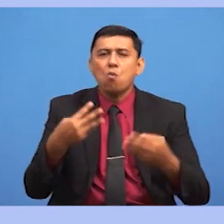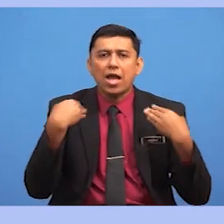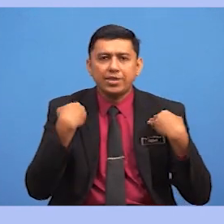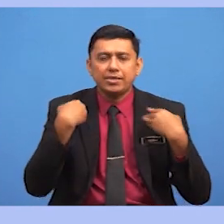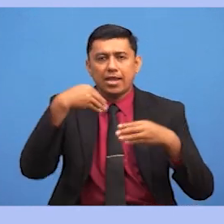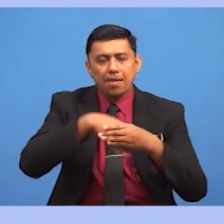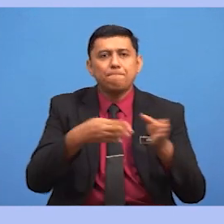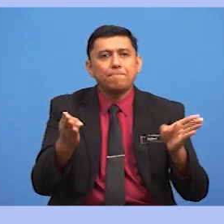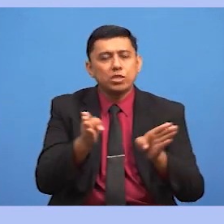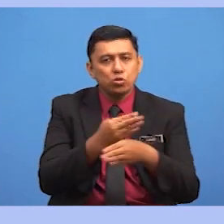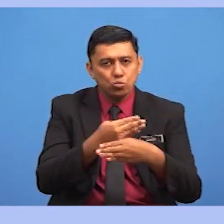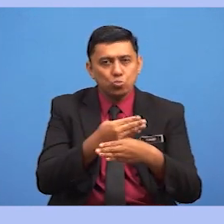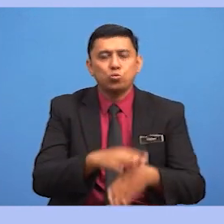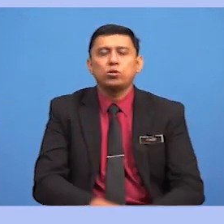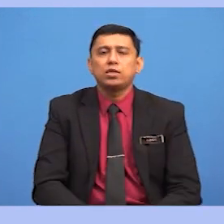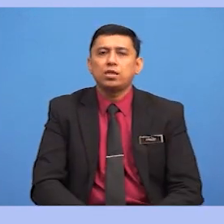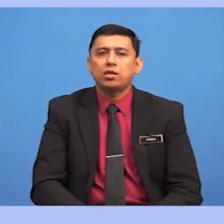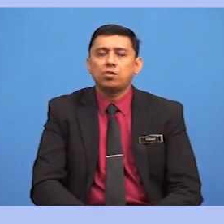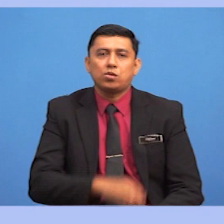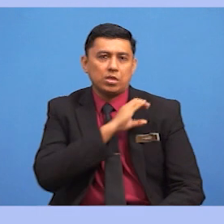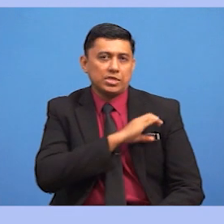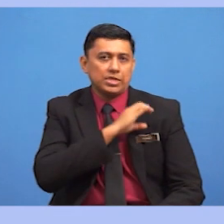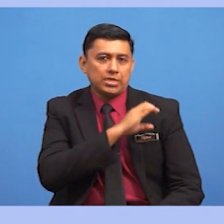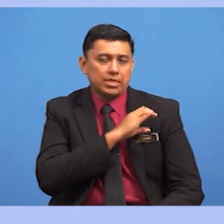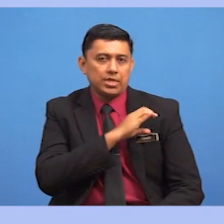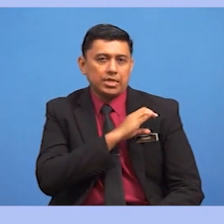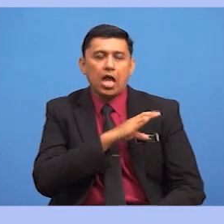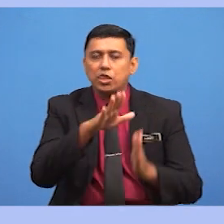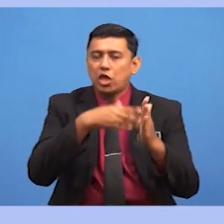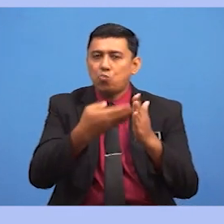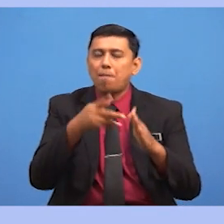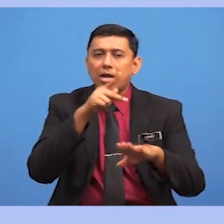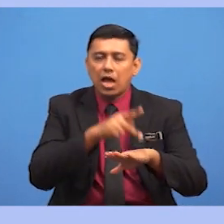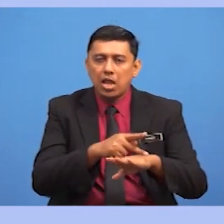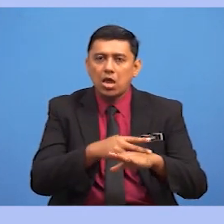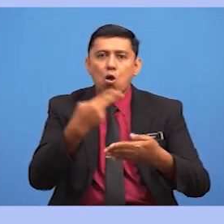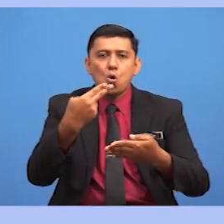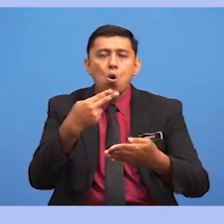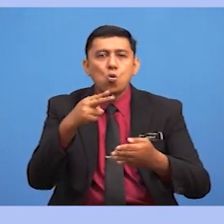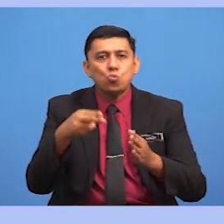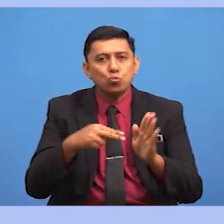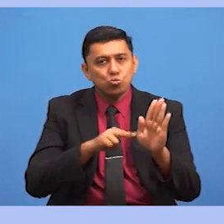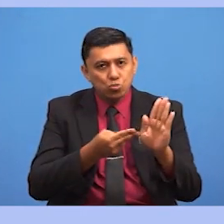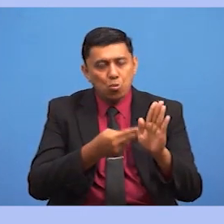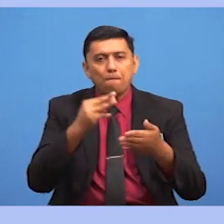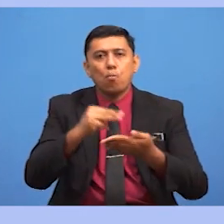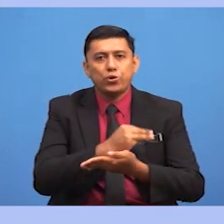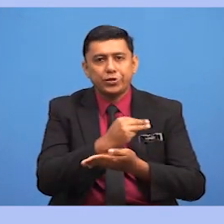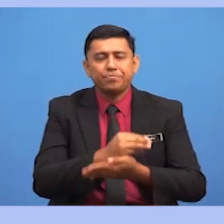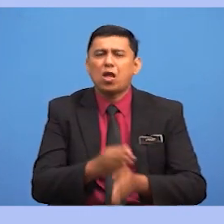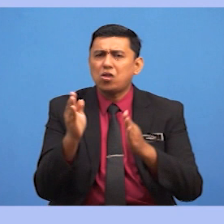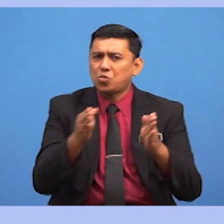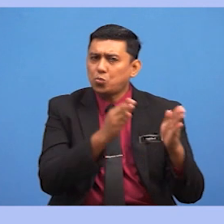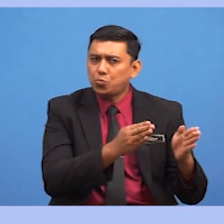bentuk. Menerangkan ciri-ciri jadual berkala unsur moden. Menghuraikan prinsip susunan